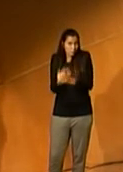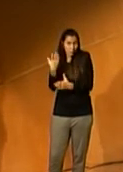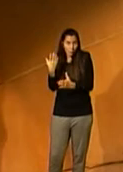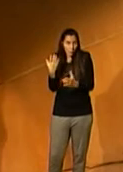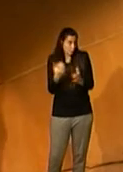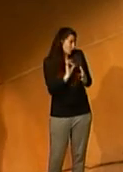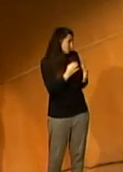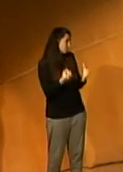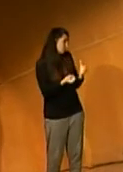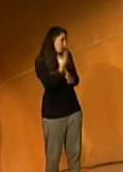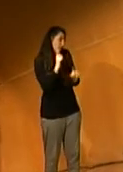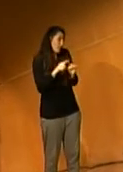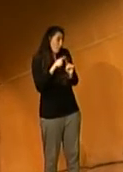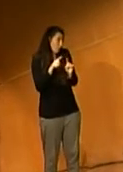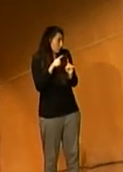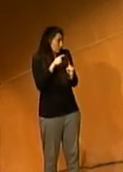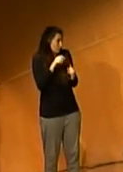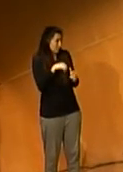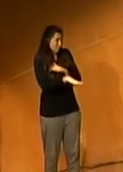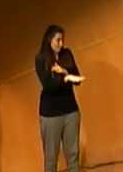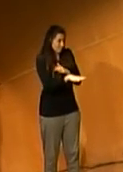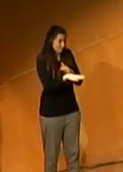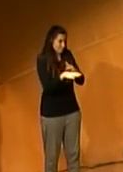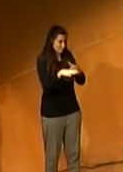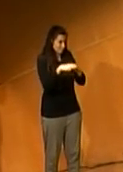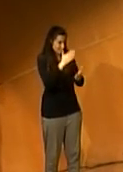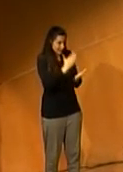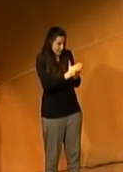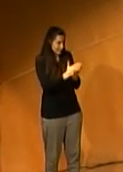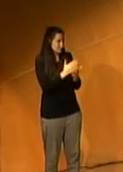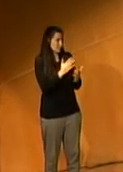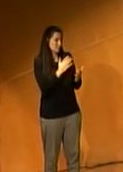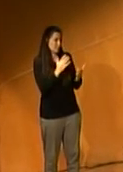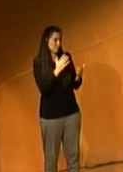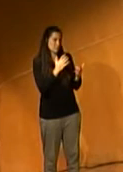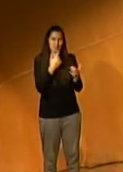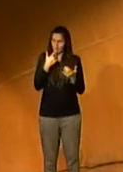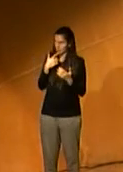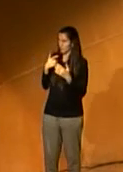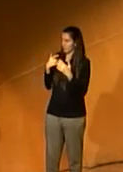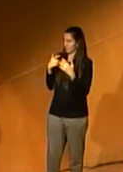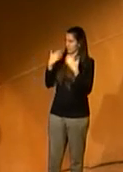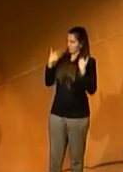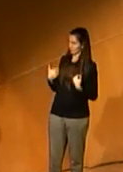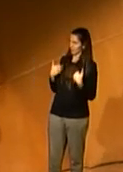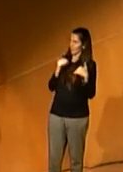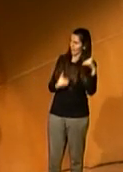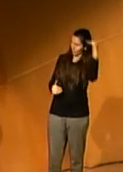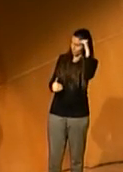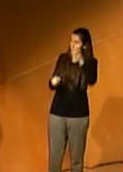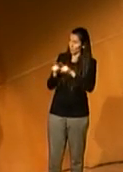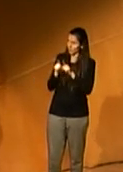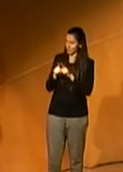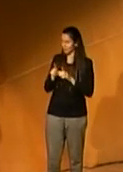ce nouvel élément dans la classe, oui. Et qui est à la fois du côté des adultes et du côté des jeunes.